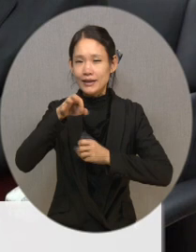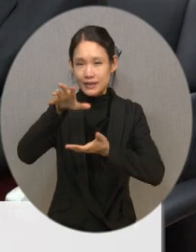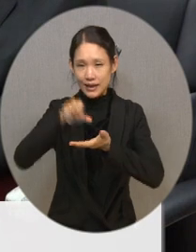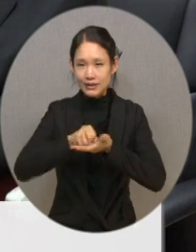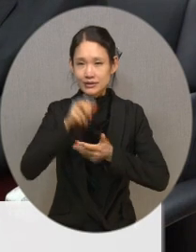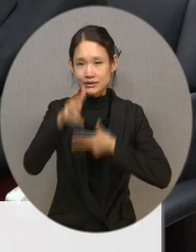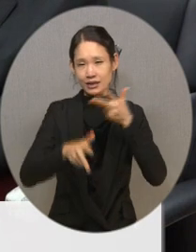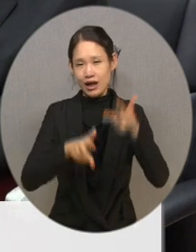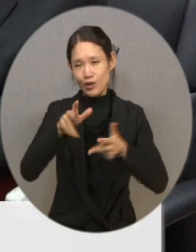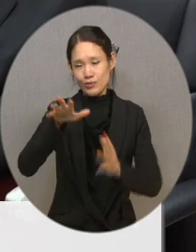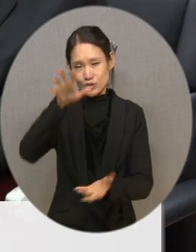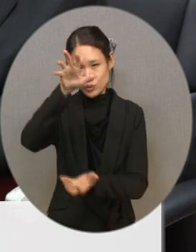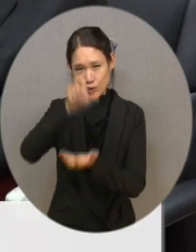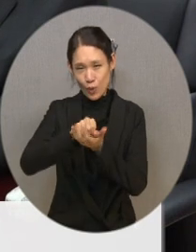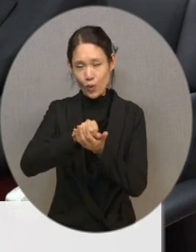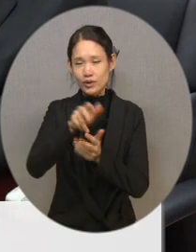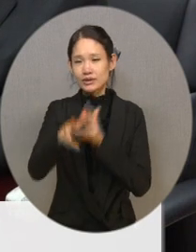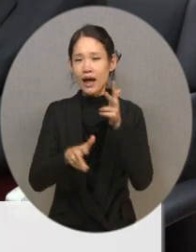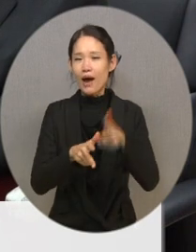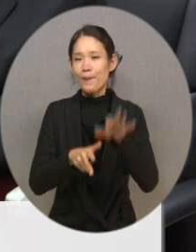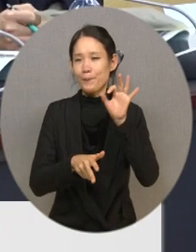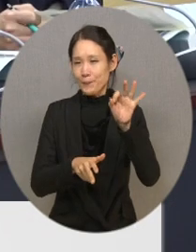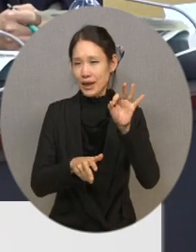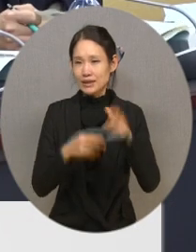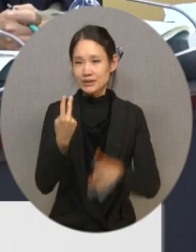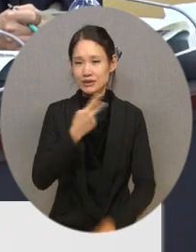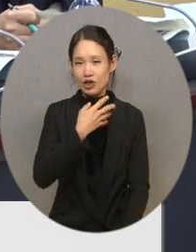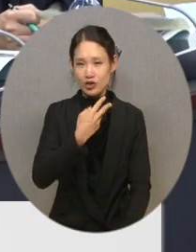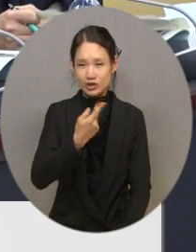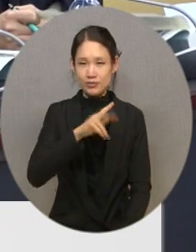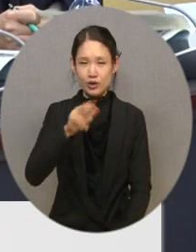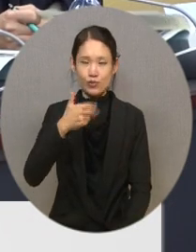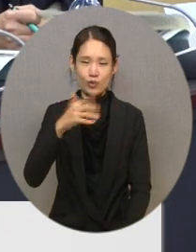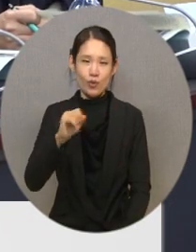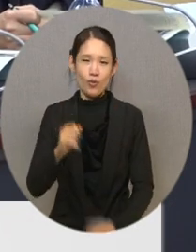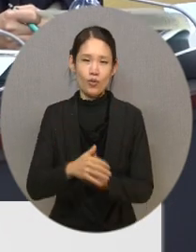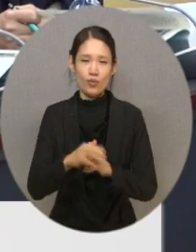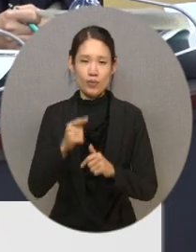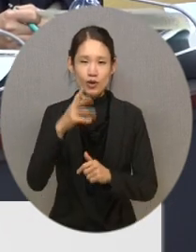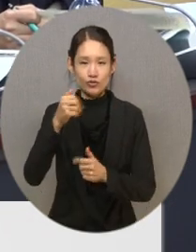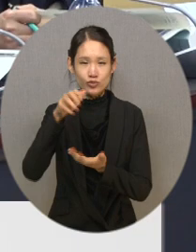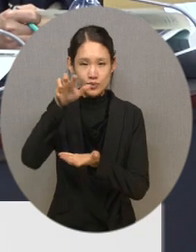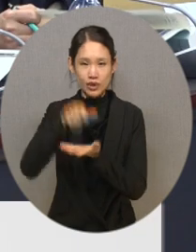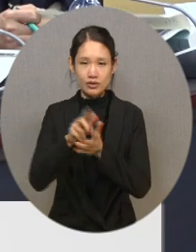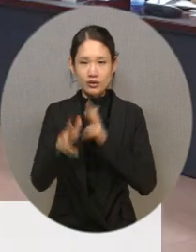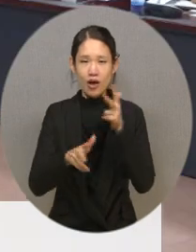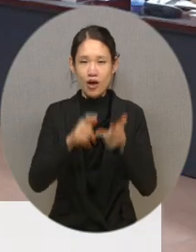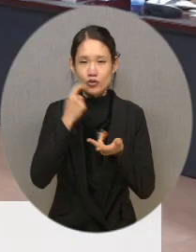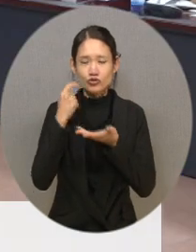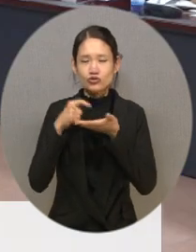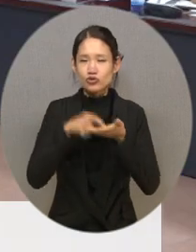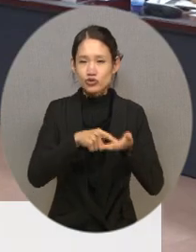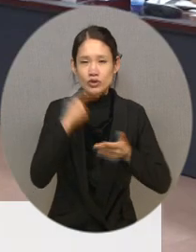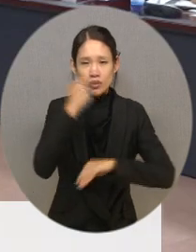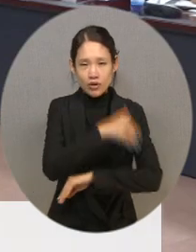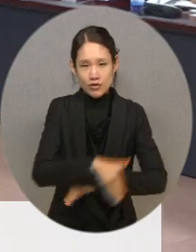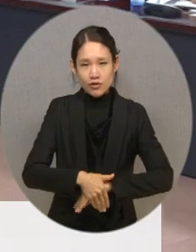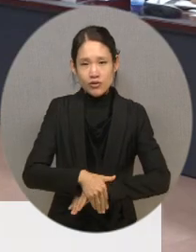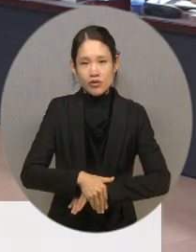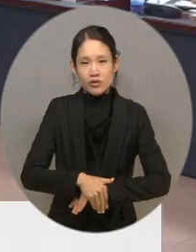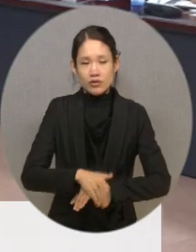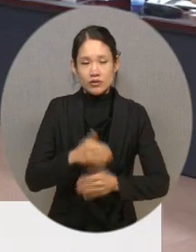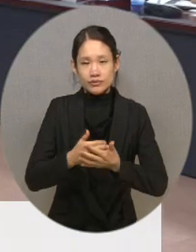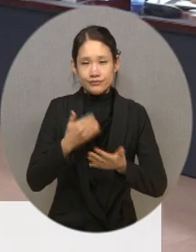사업비 2,653억 원 규모의 198건의 사업을 추진하기로 했습니다. 광양시는 지난